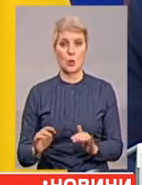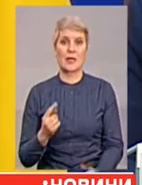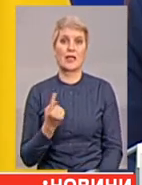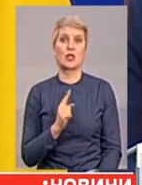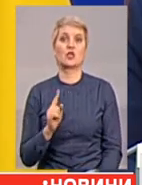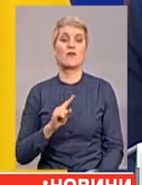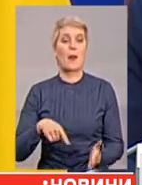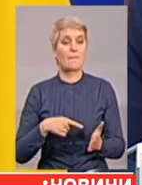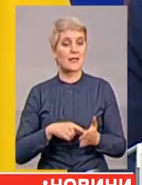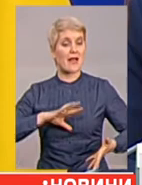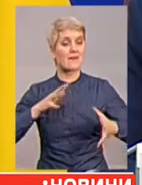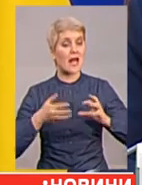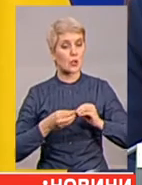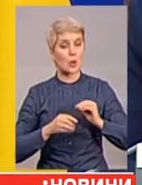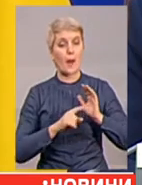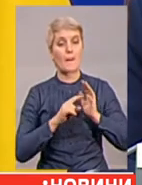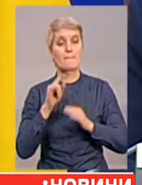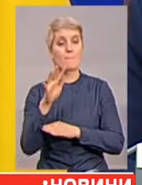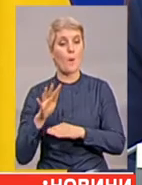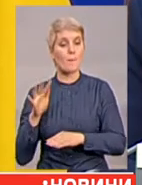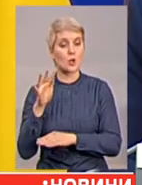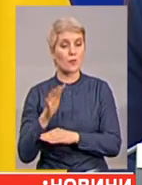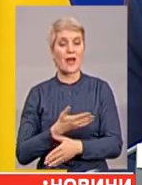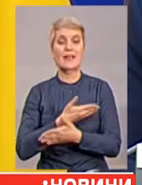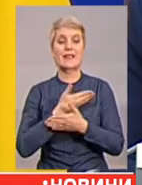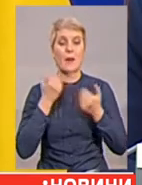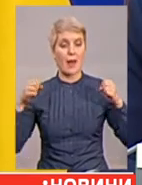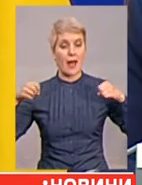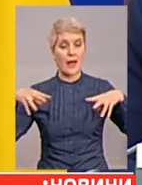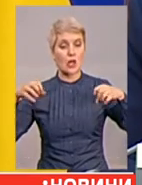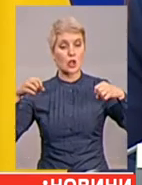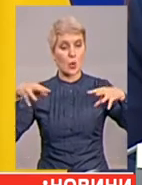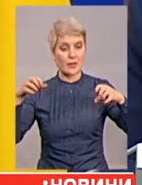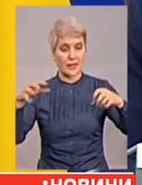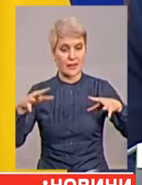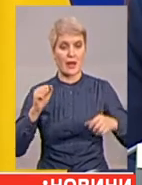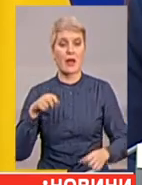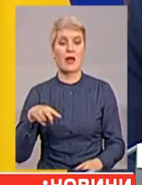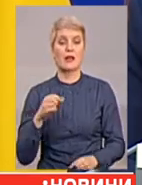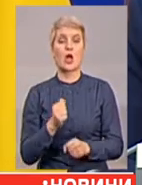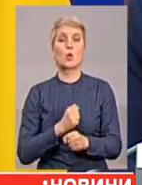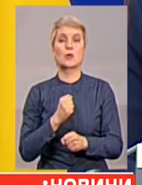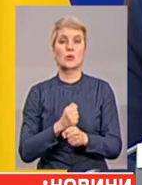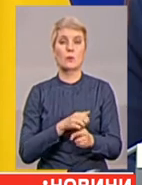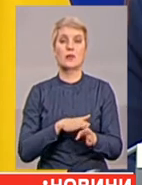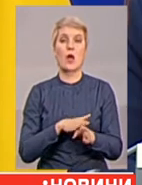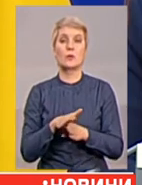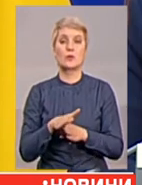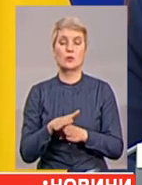в місті внаслідок бомбардування немає електроенергії, але розроблені абсолютно